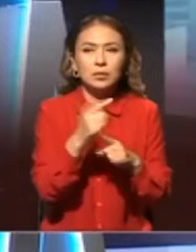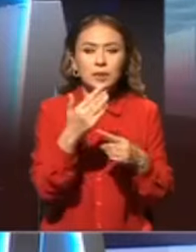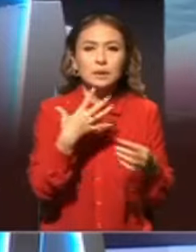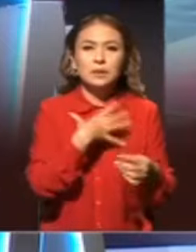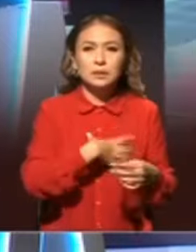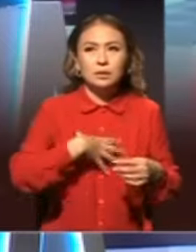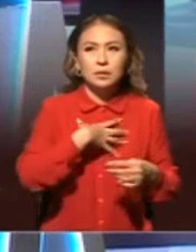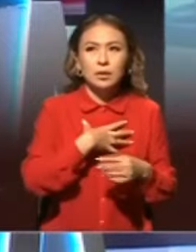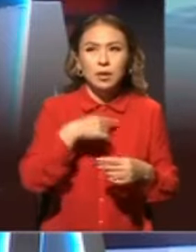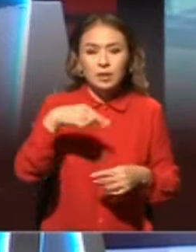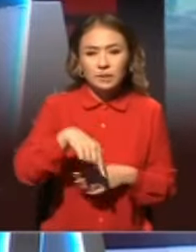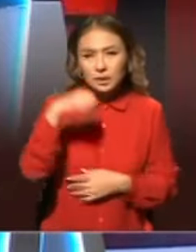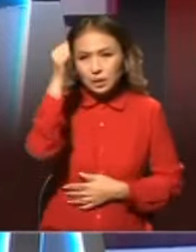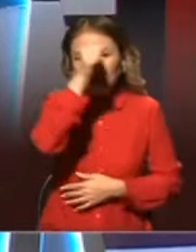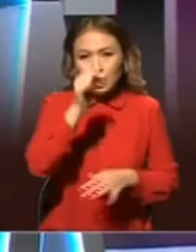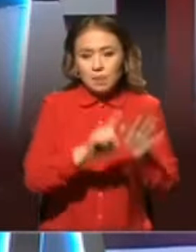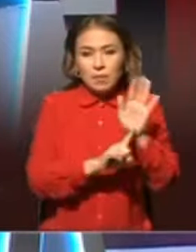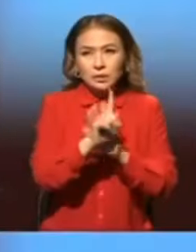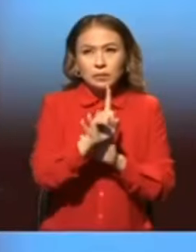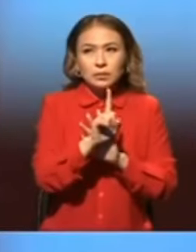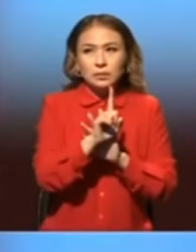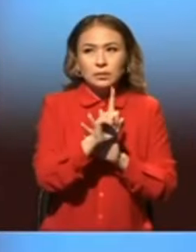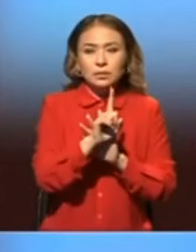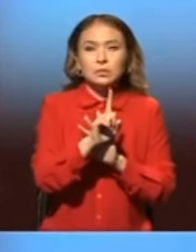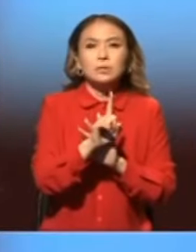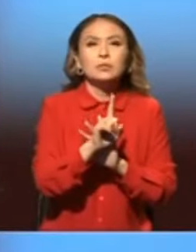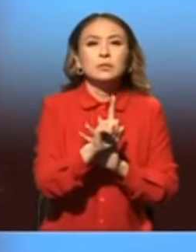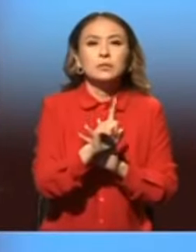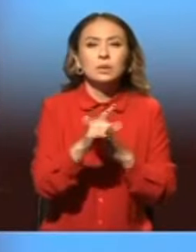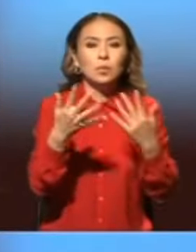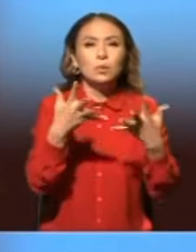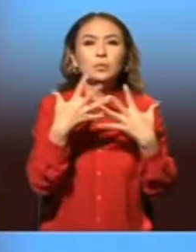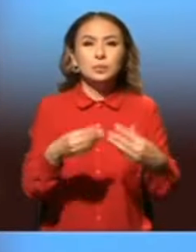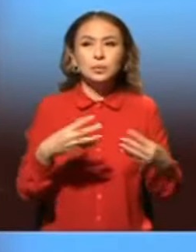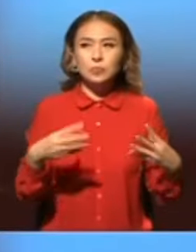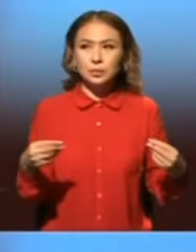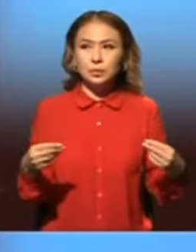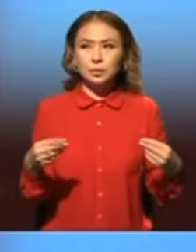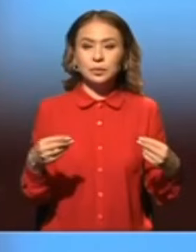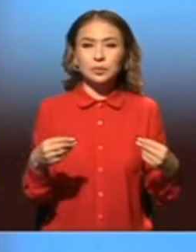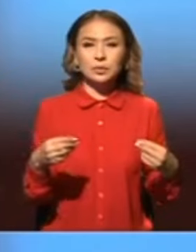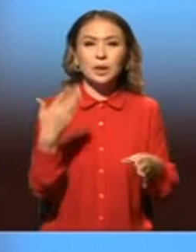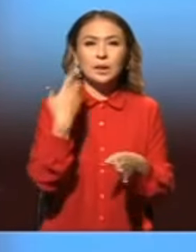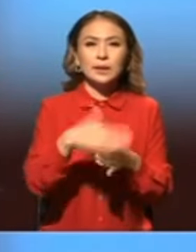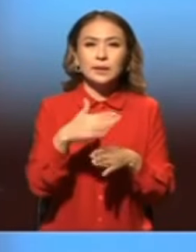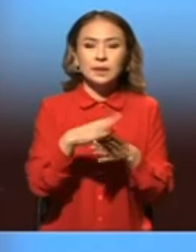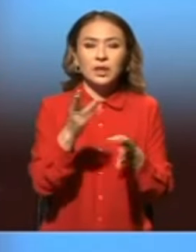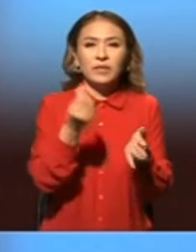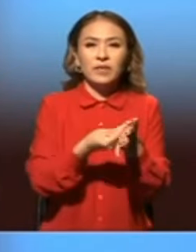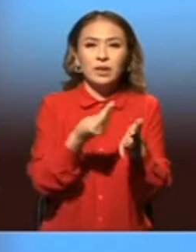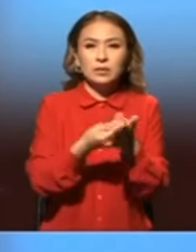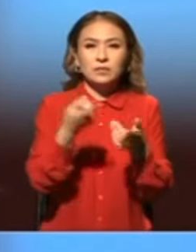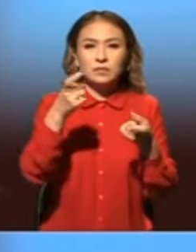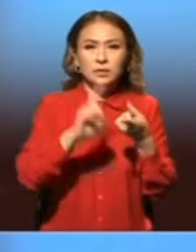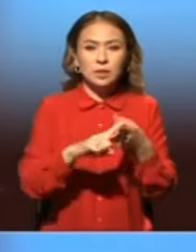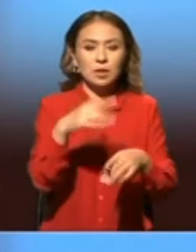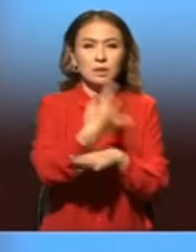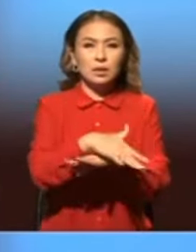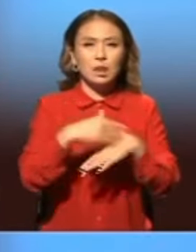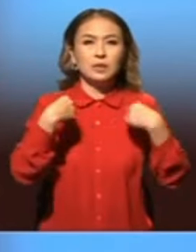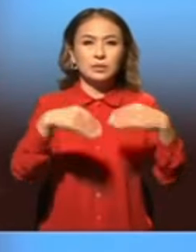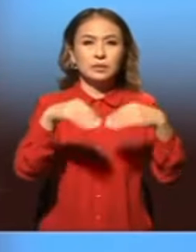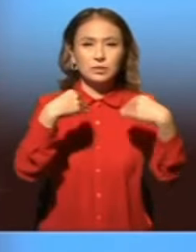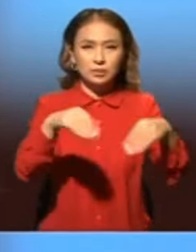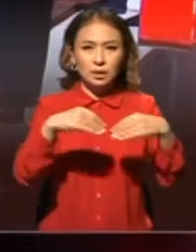мәселелер. Биылдан бастап айта кетейін, мынау көктемгі кредиттік қаражатқа байланысты көктемгі дала егіс